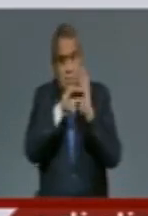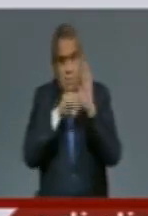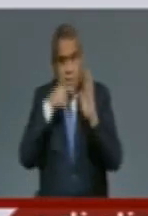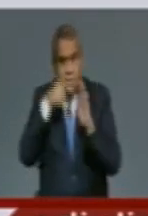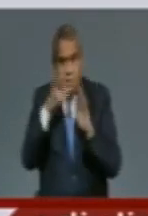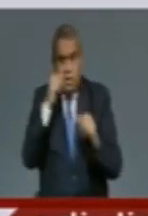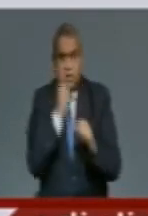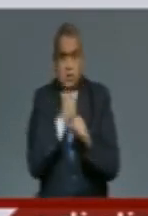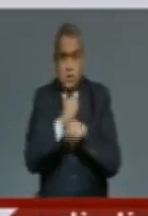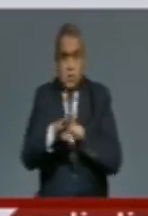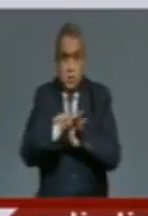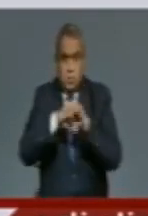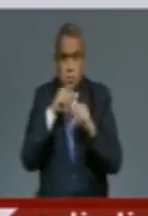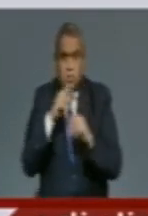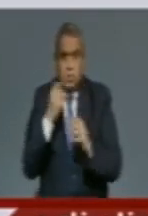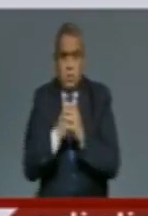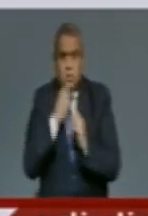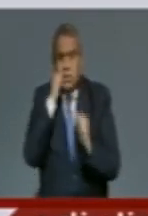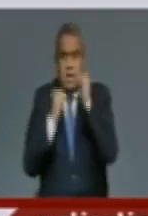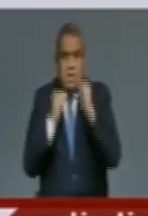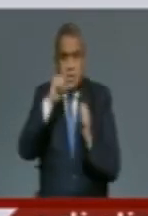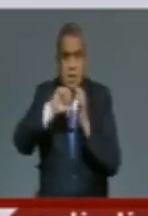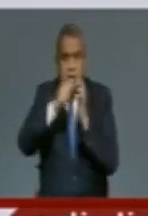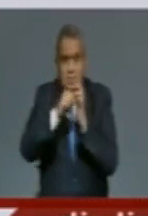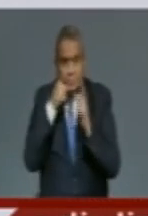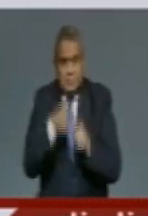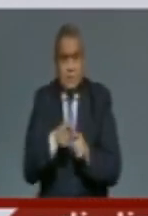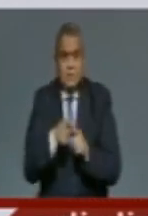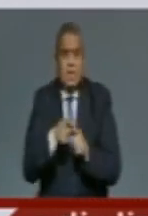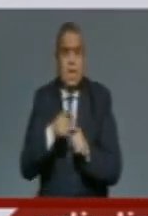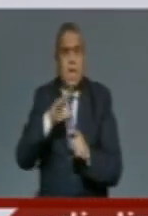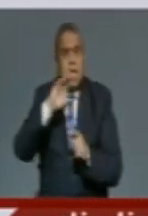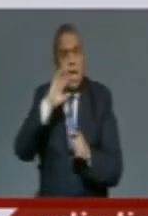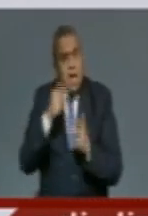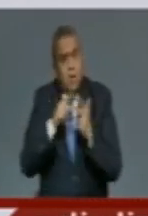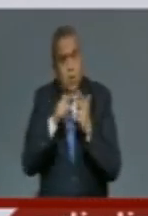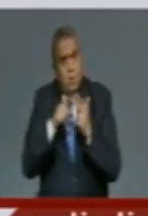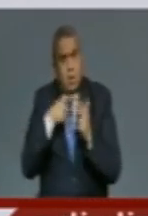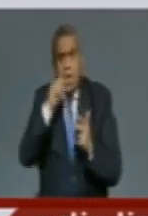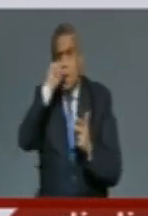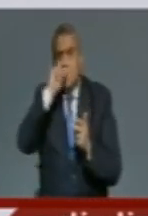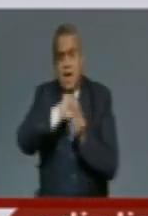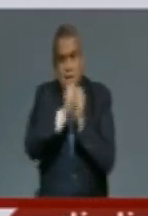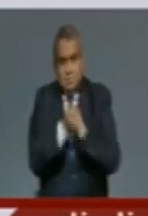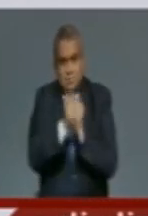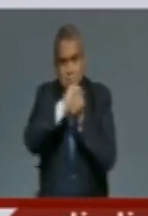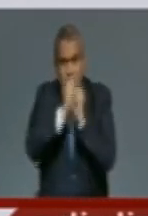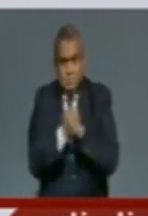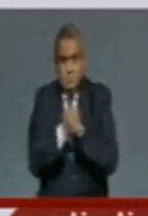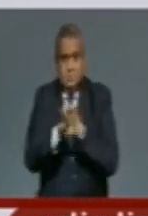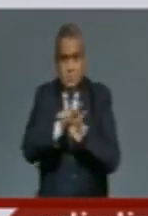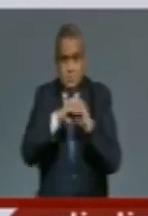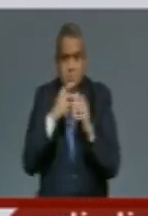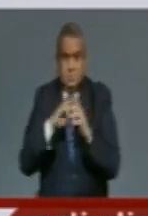فيها اللي هي طاقة جديدة متجددة أو معالجة مياه أو تحسين